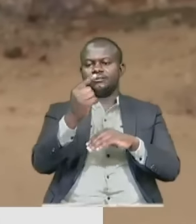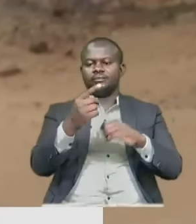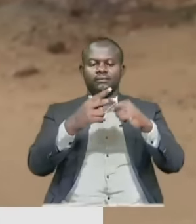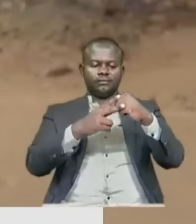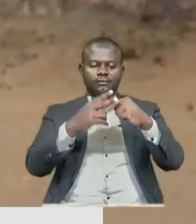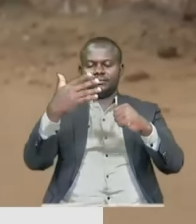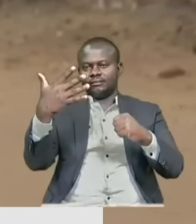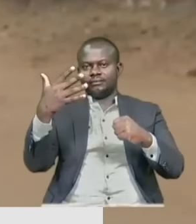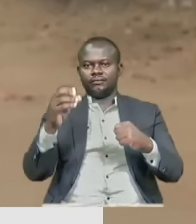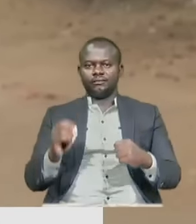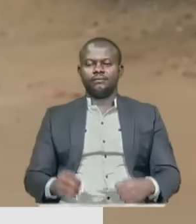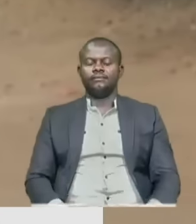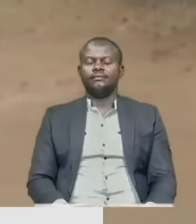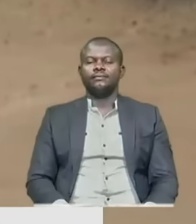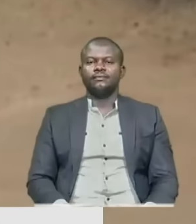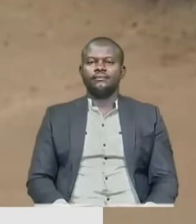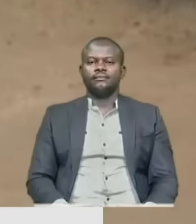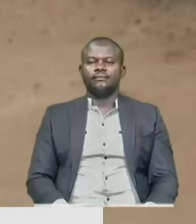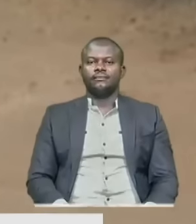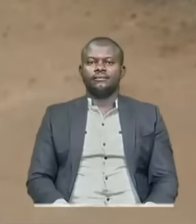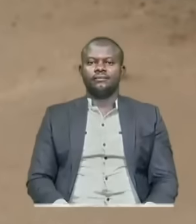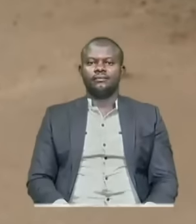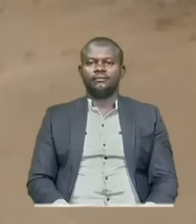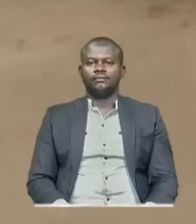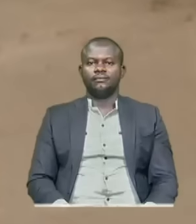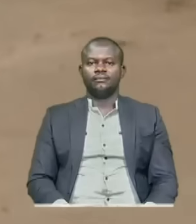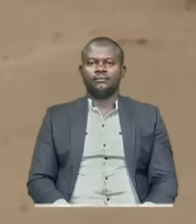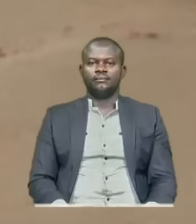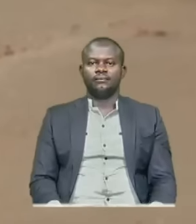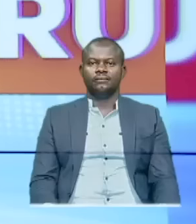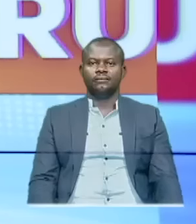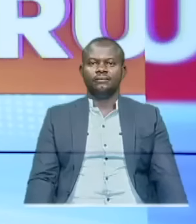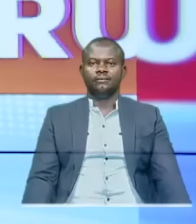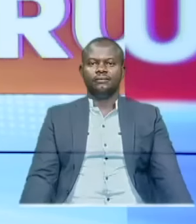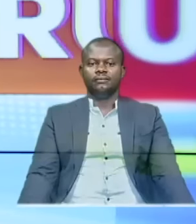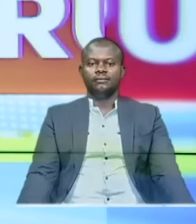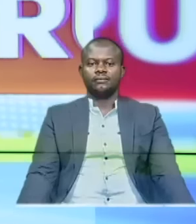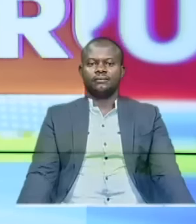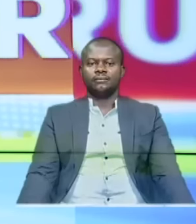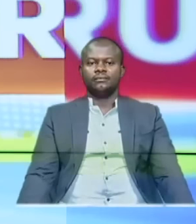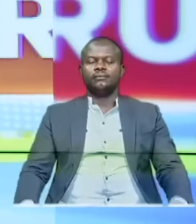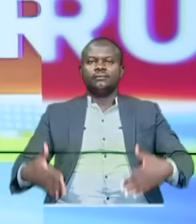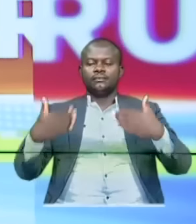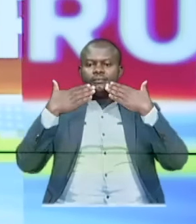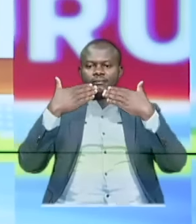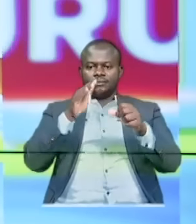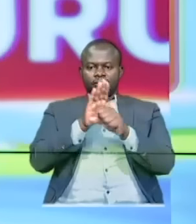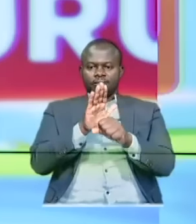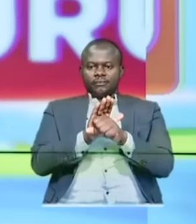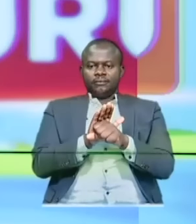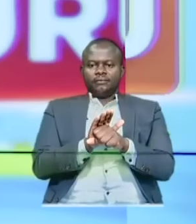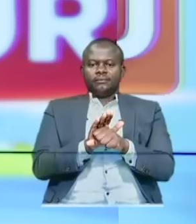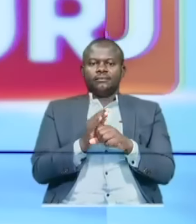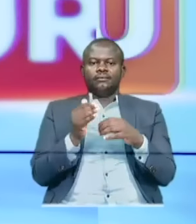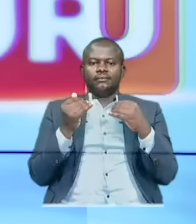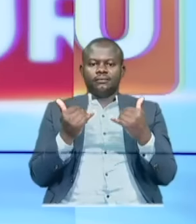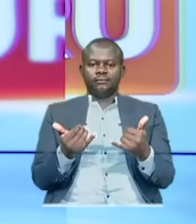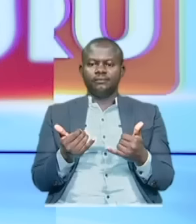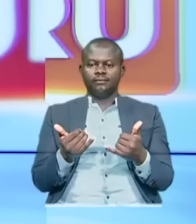1750 Faraji Nitegeka mu murenge waboneza mu karere ka Rutsiro Akoze cyane Faraje Niteka. Ariko